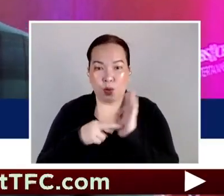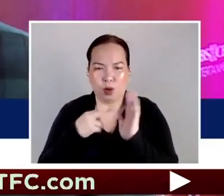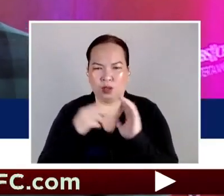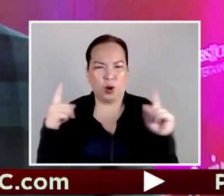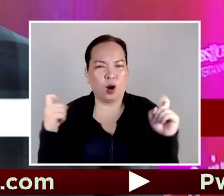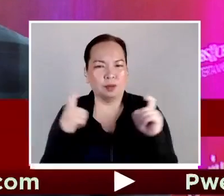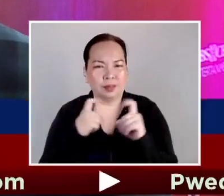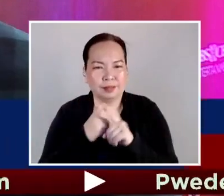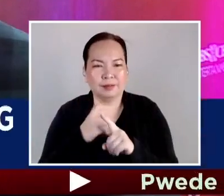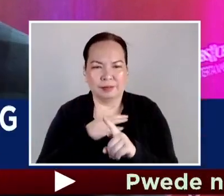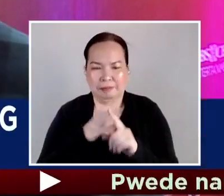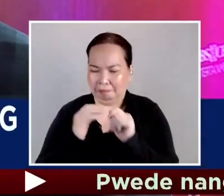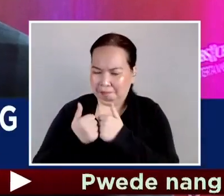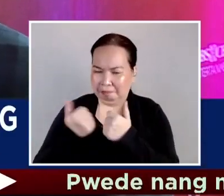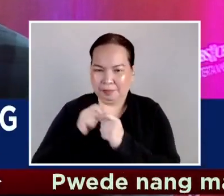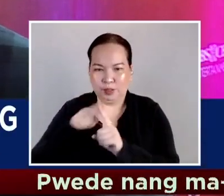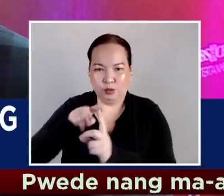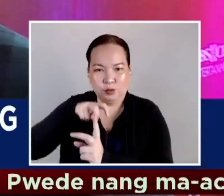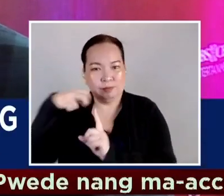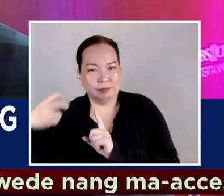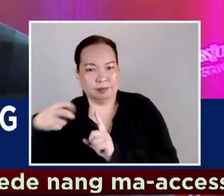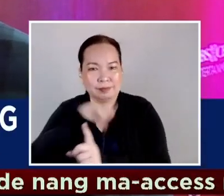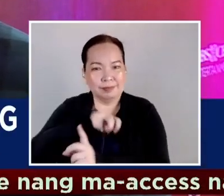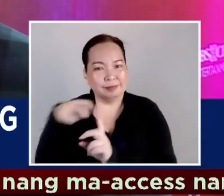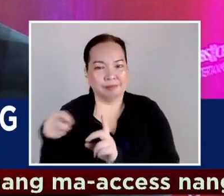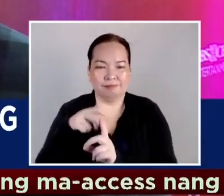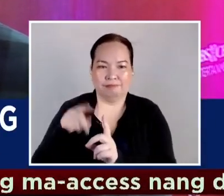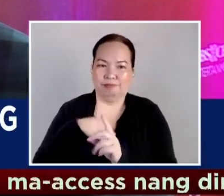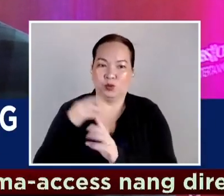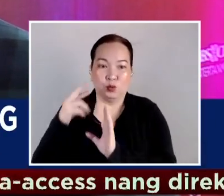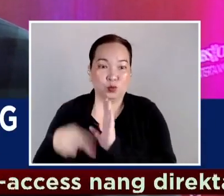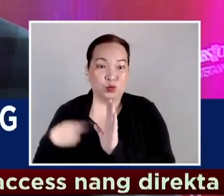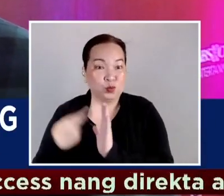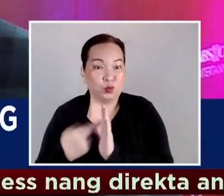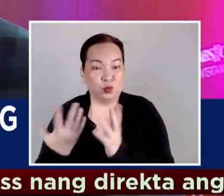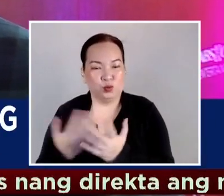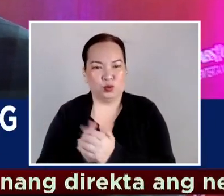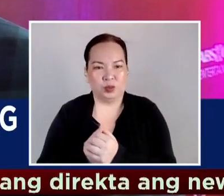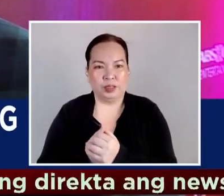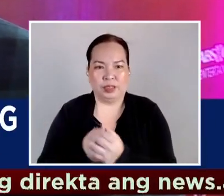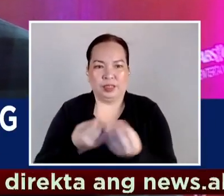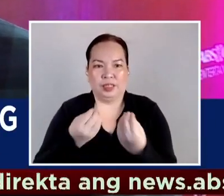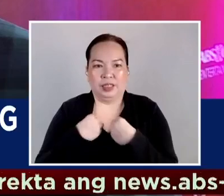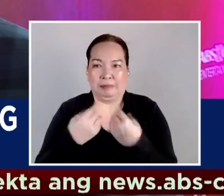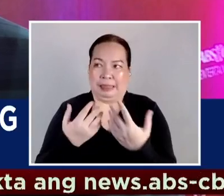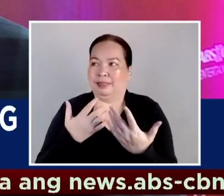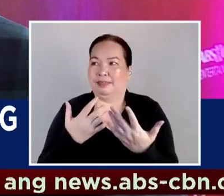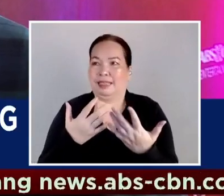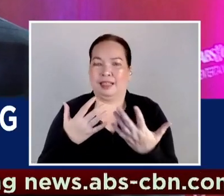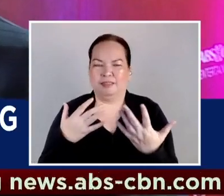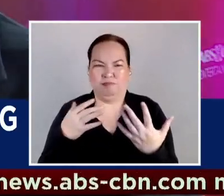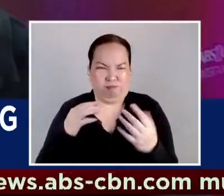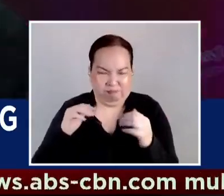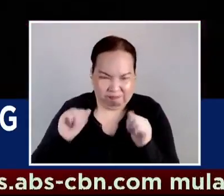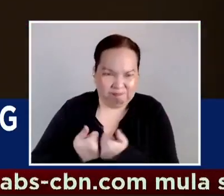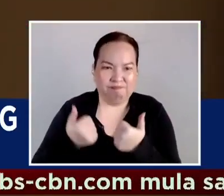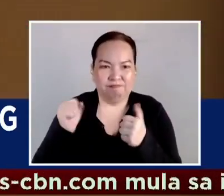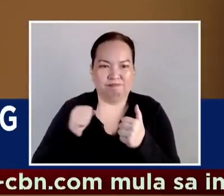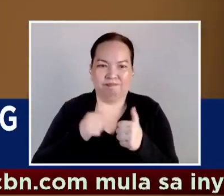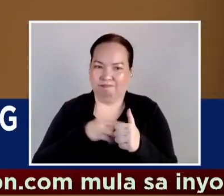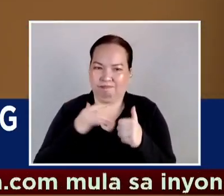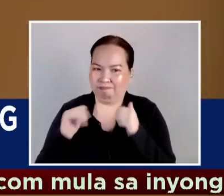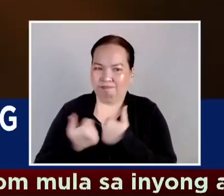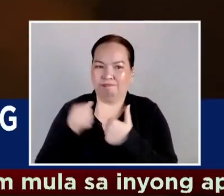playing different characters in this series because it really gets you out of your comfort zone and it's really challenging.